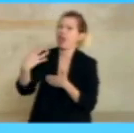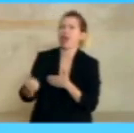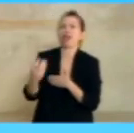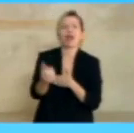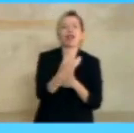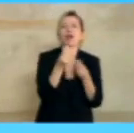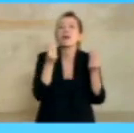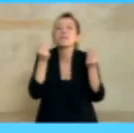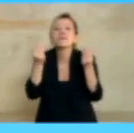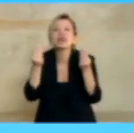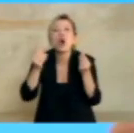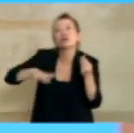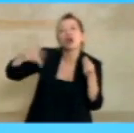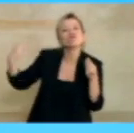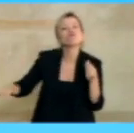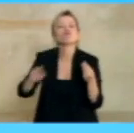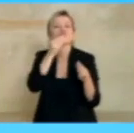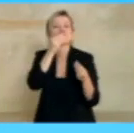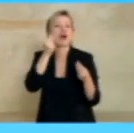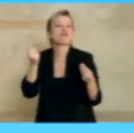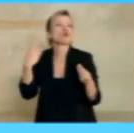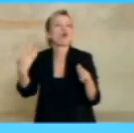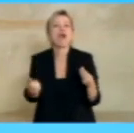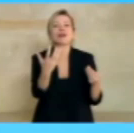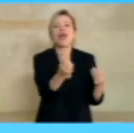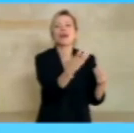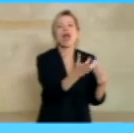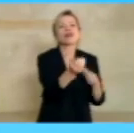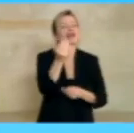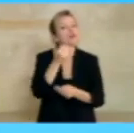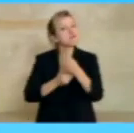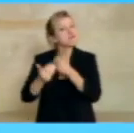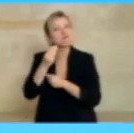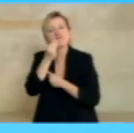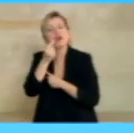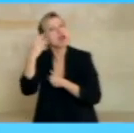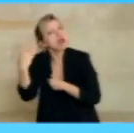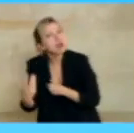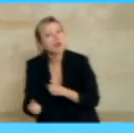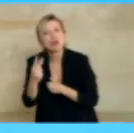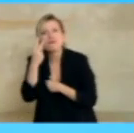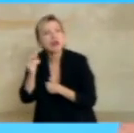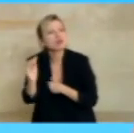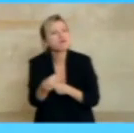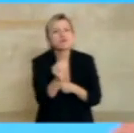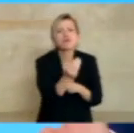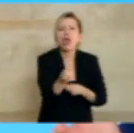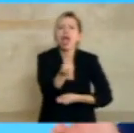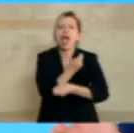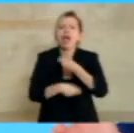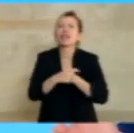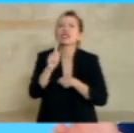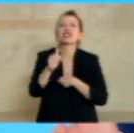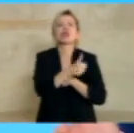ποιοτικό, κριτικό, αυθεντικό, κριτικό φαγητό. Βλέπετε ότι υπάρχει μια τέτοια υγιής επιχειρηματικότητα. Δεν είναι επιχείρηση των 50